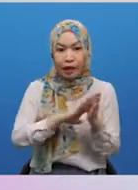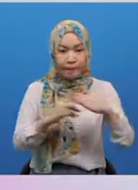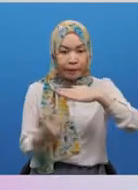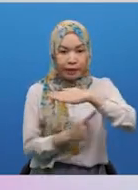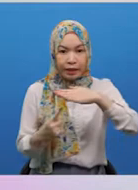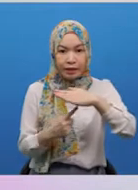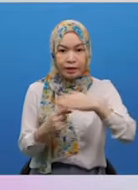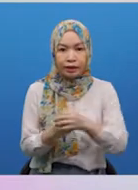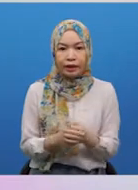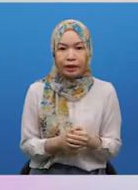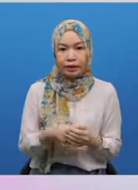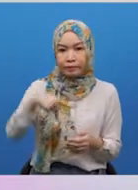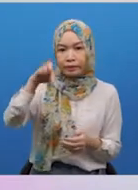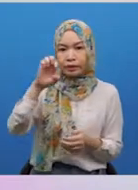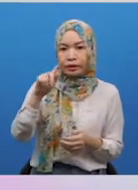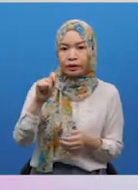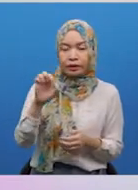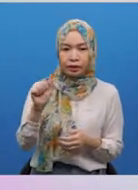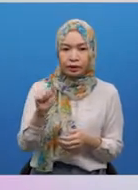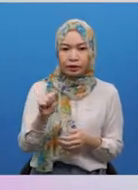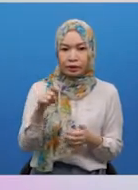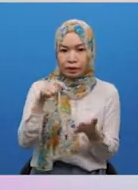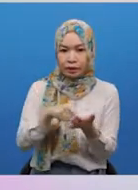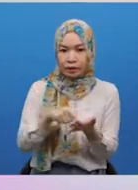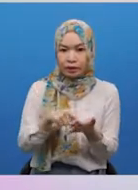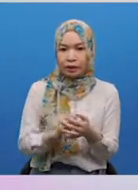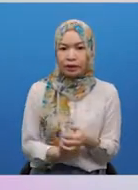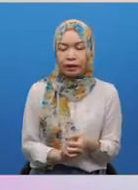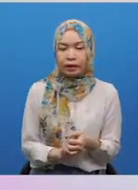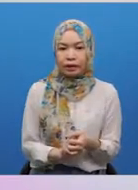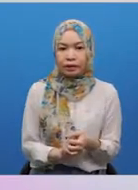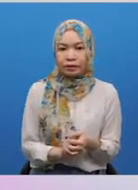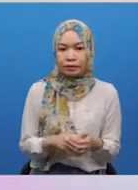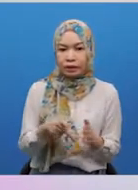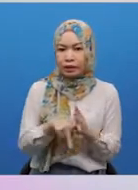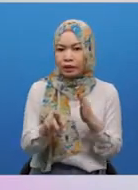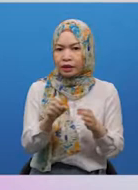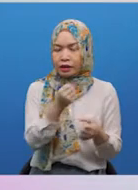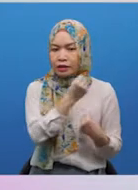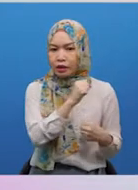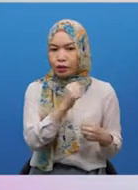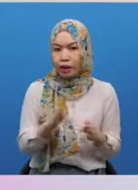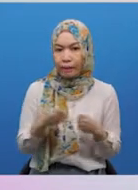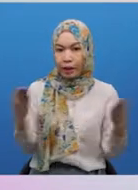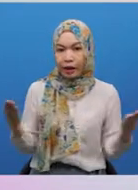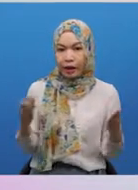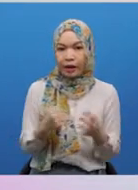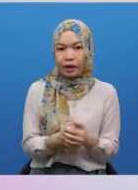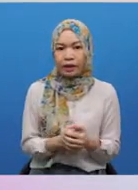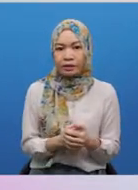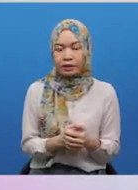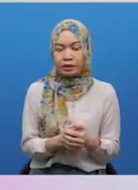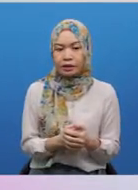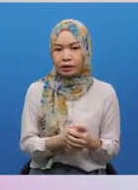Berdasarkan peterminda yang dipaparkan, berikan 3 ciri lain kesantunan berbahasa pada ruang